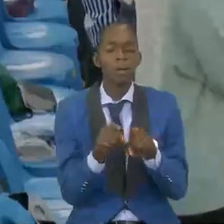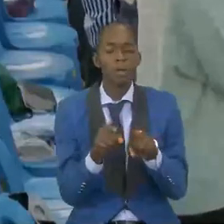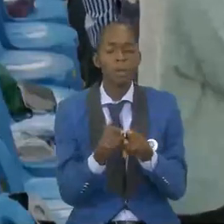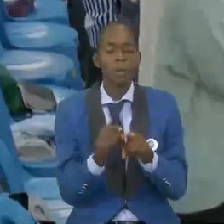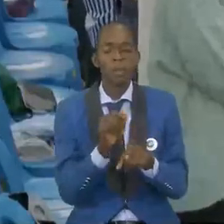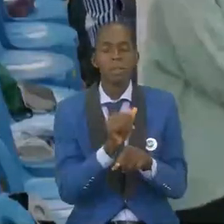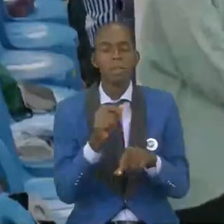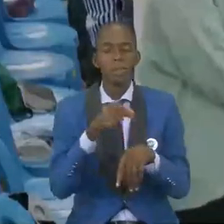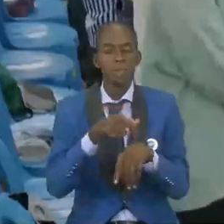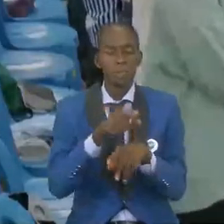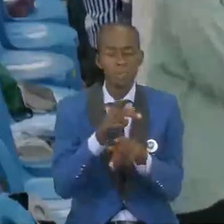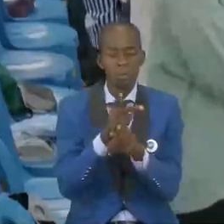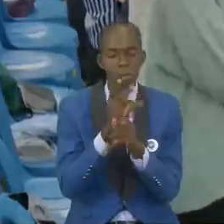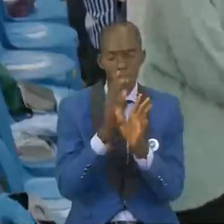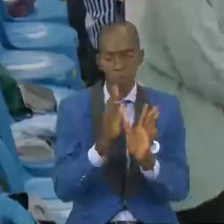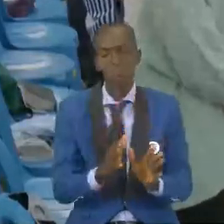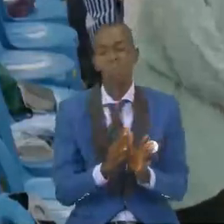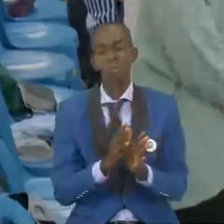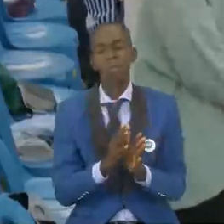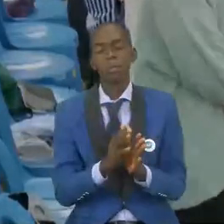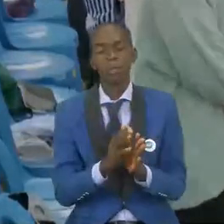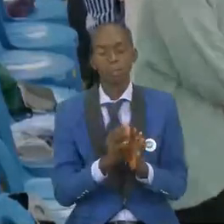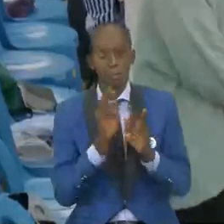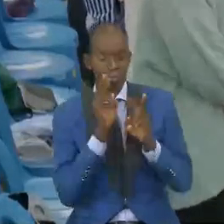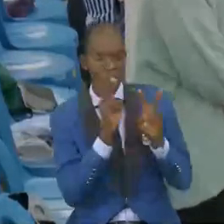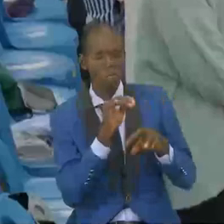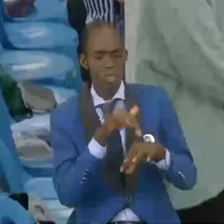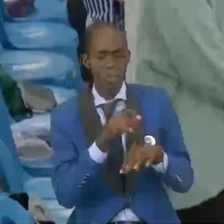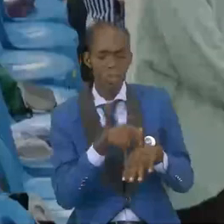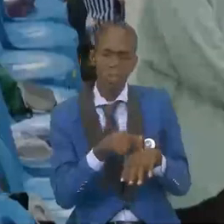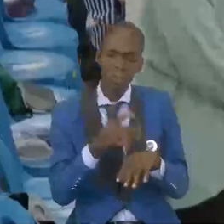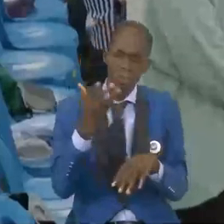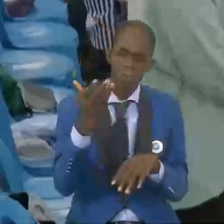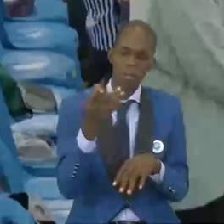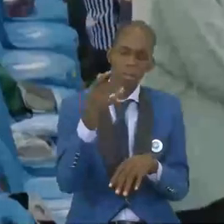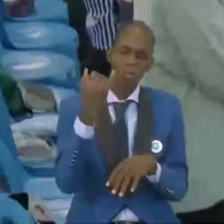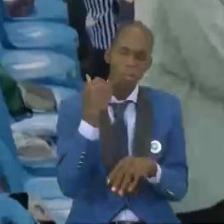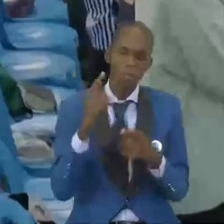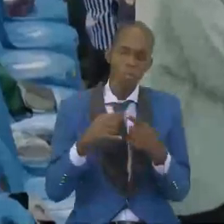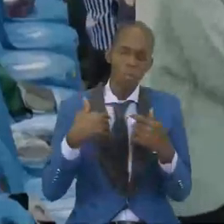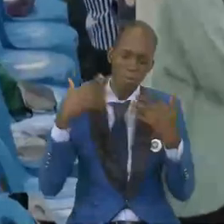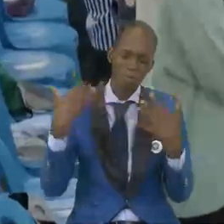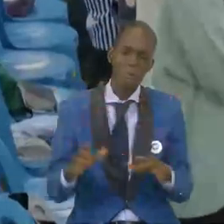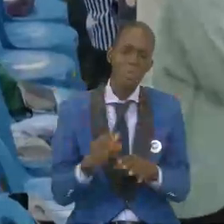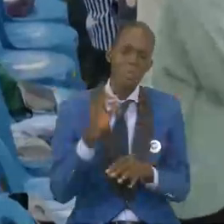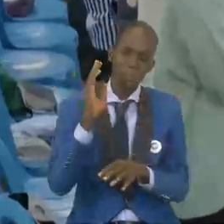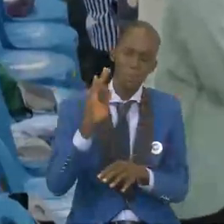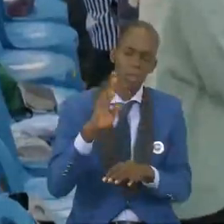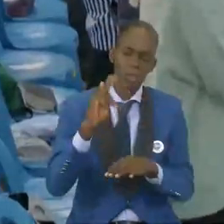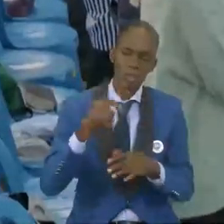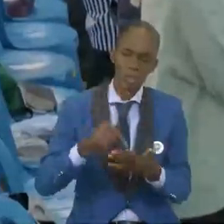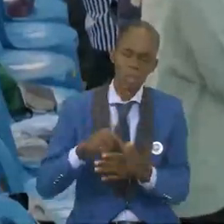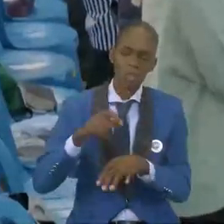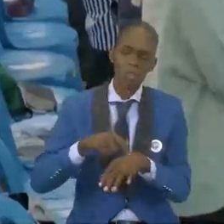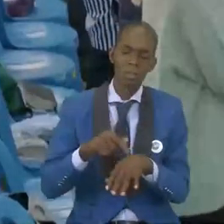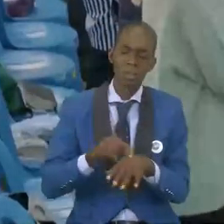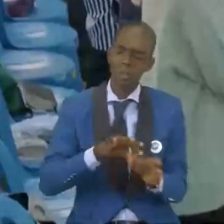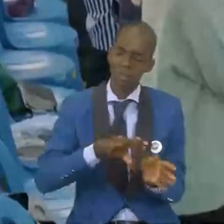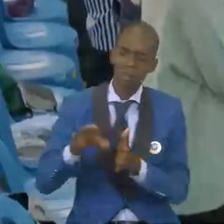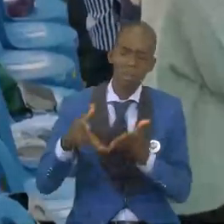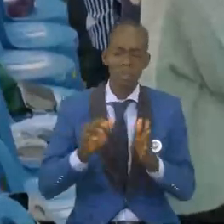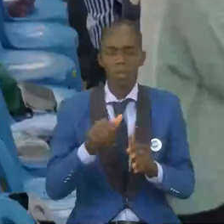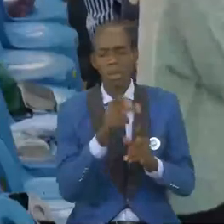Et ne te place pas comme quelqu'un qui observe le temps. En regardant l'heure à tout